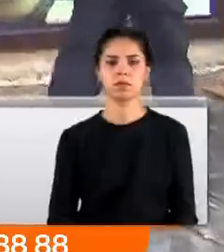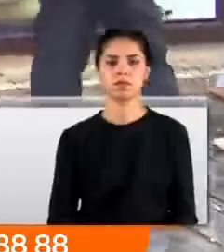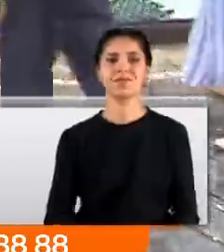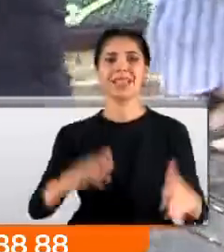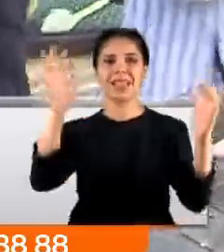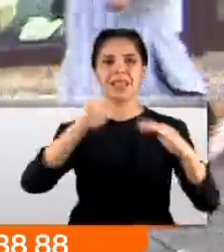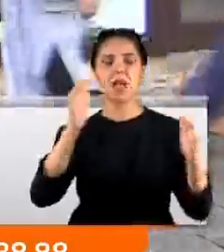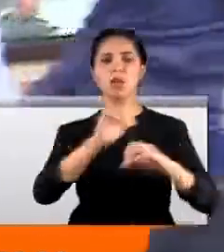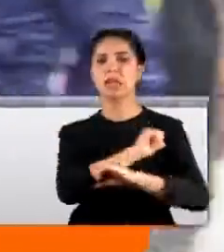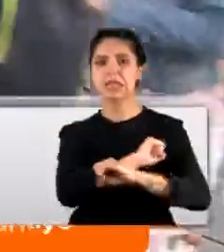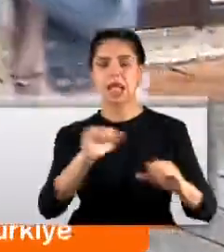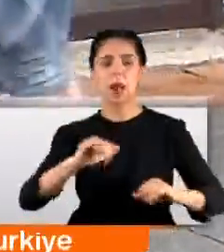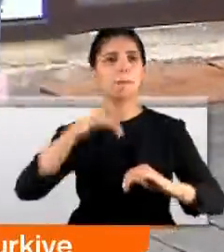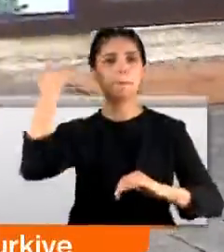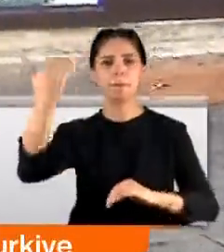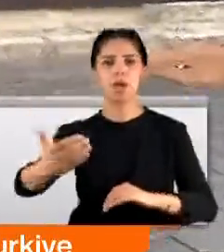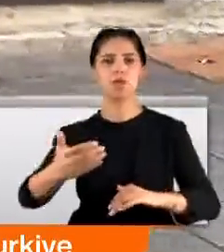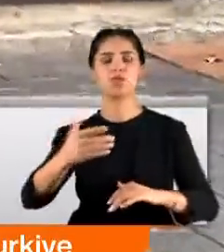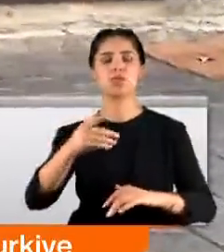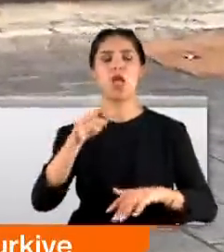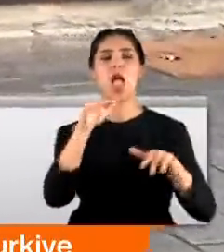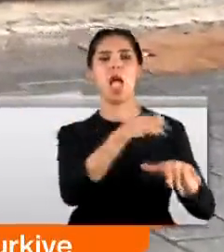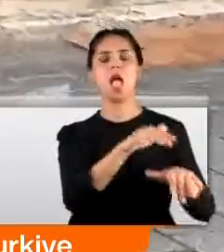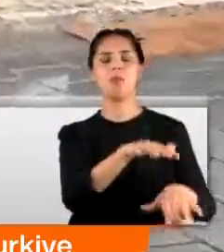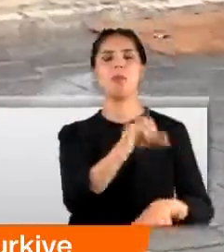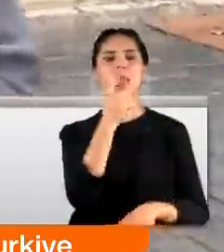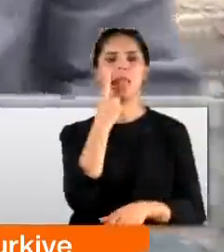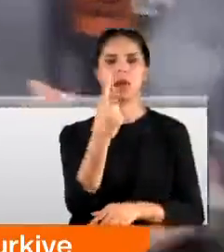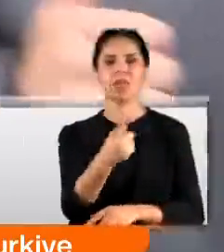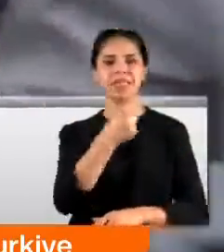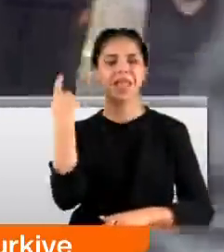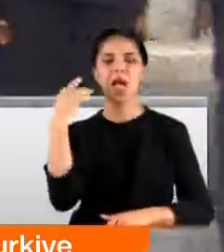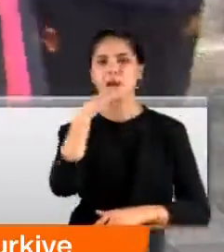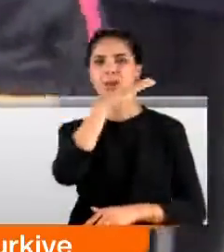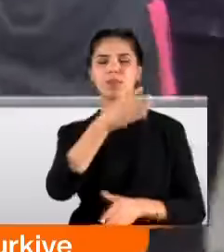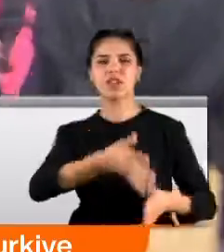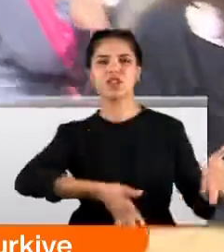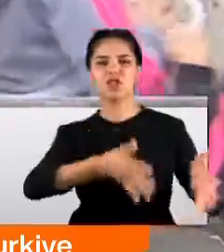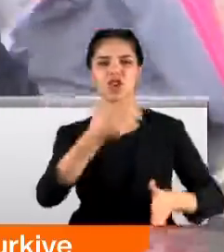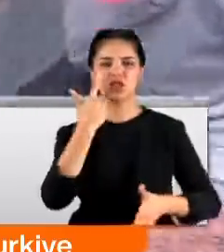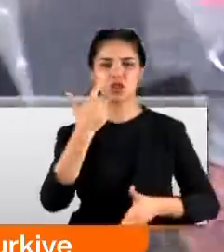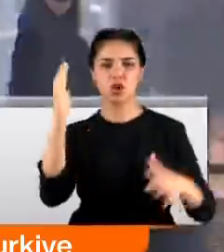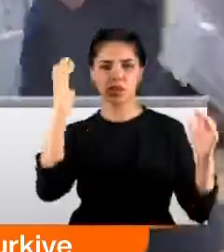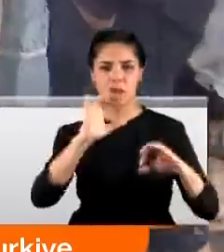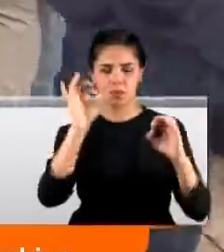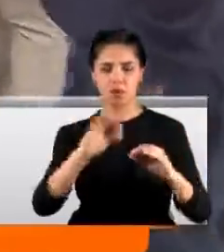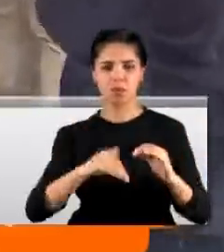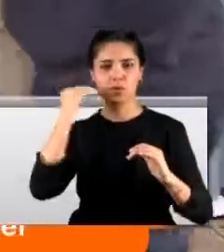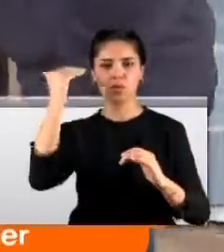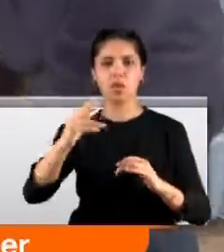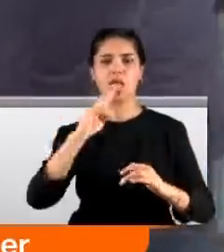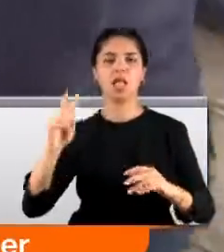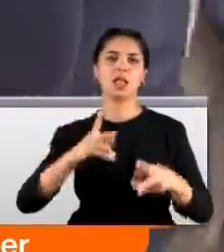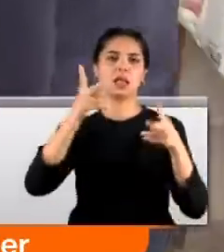Sağanak yağışın etkili olduğu bir diğer nokta ise Eminönü meydan oldu. Tarihi Mısır Çarşısı'nda sağanak yağış başladığı andan itibaren